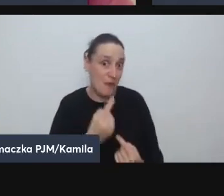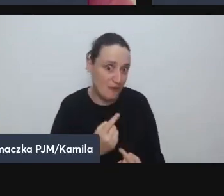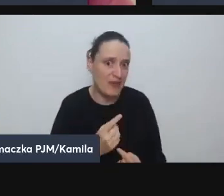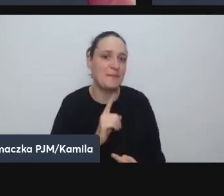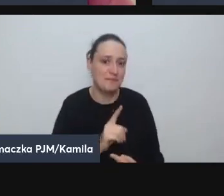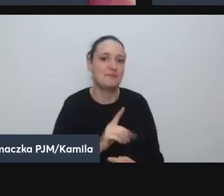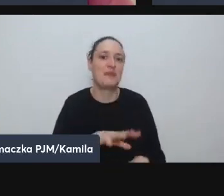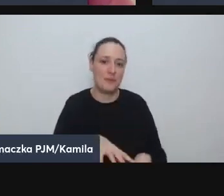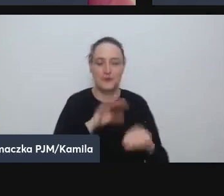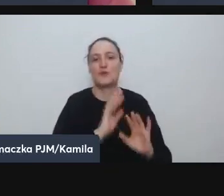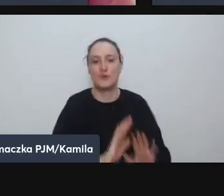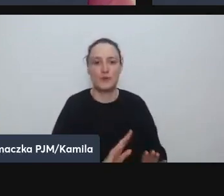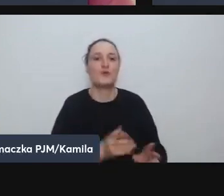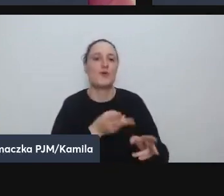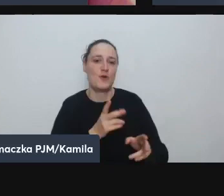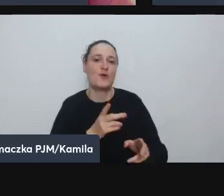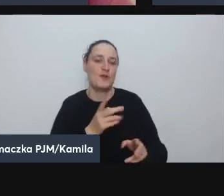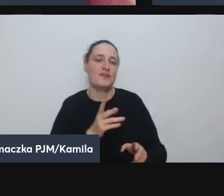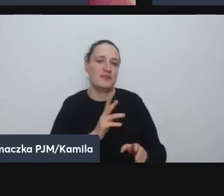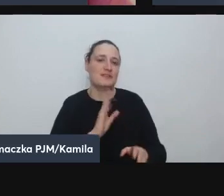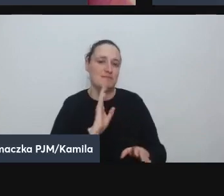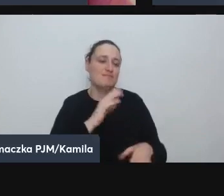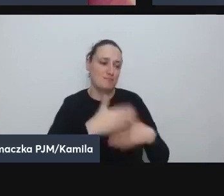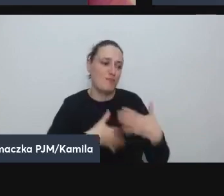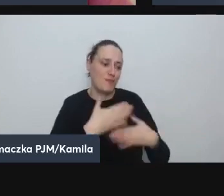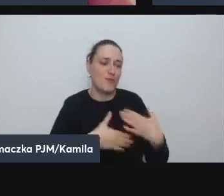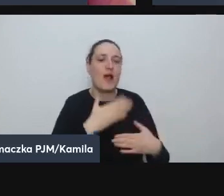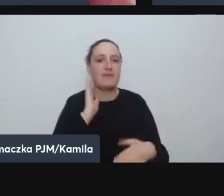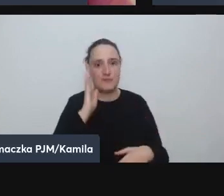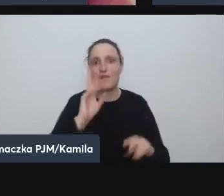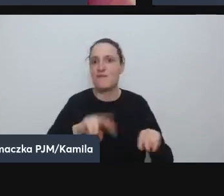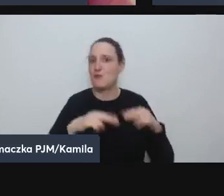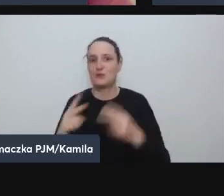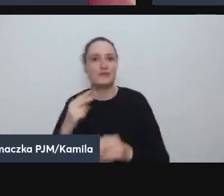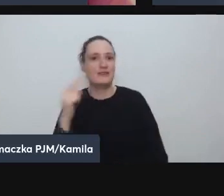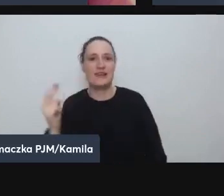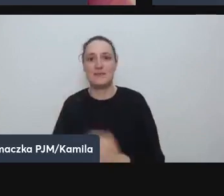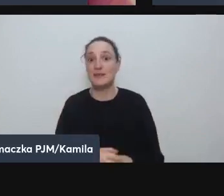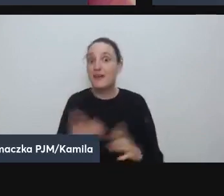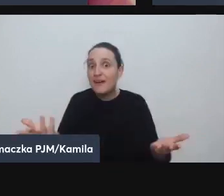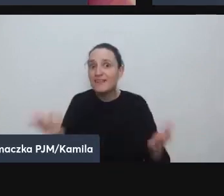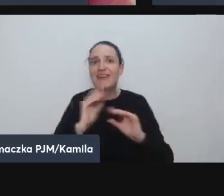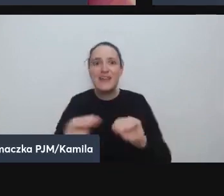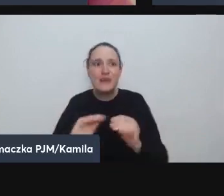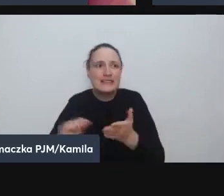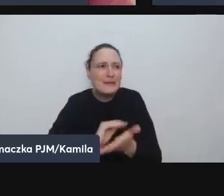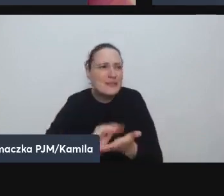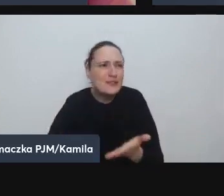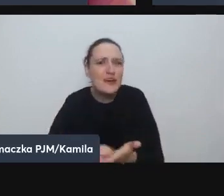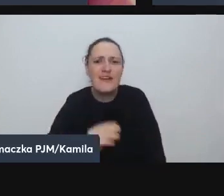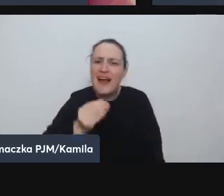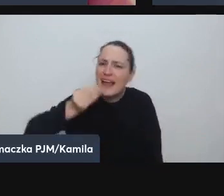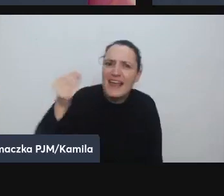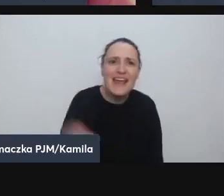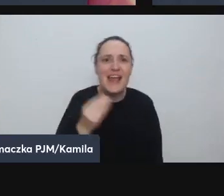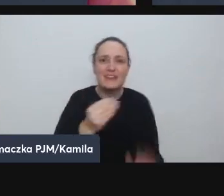podzielić już szerzej i na pewno wrócimy, bo okazuje się, że ta edukacja miesiączkowa może być jeszcze